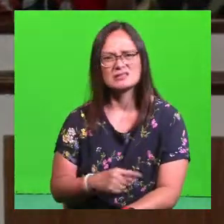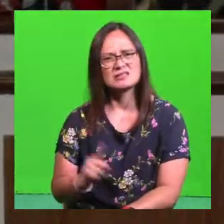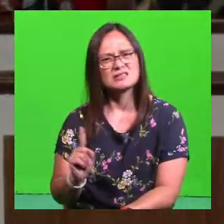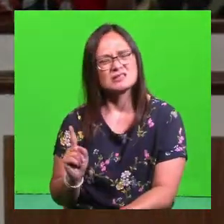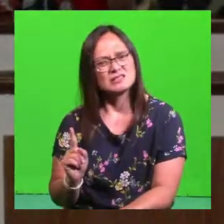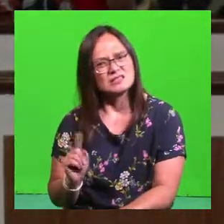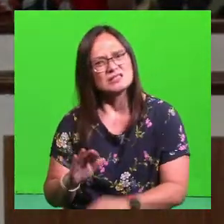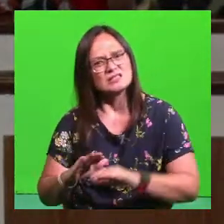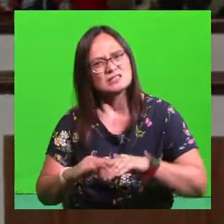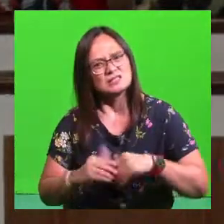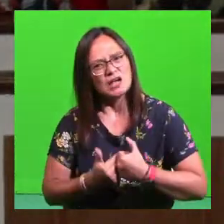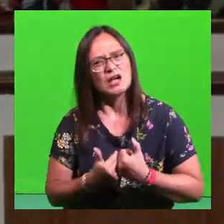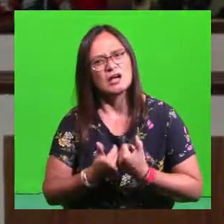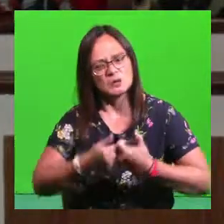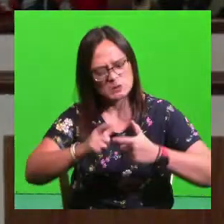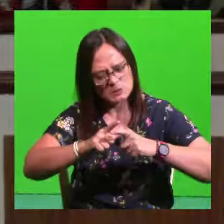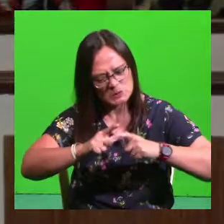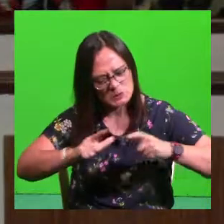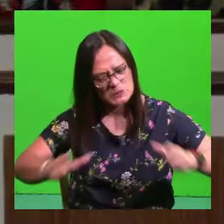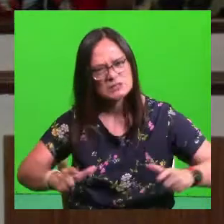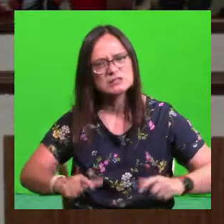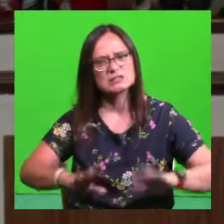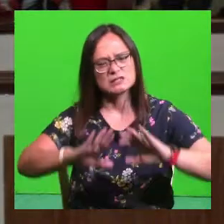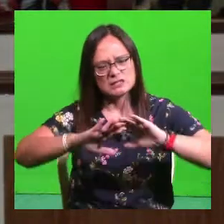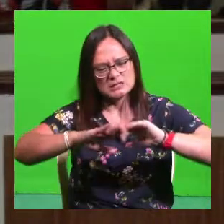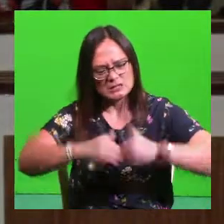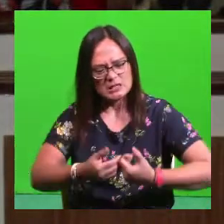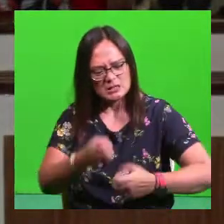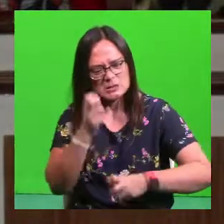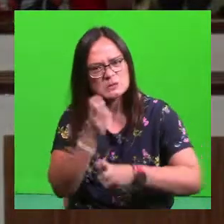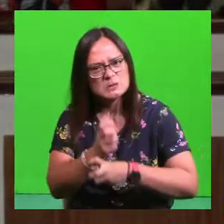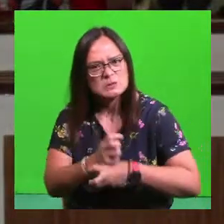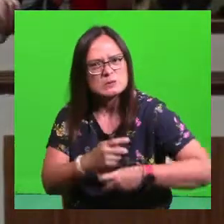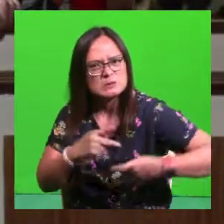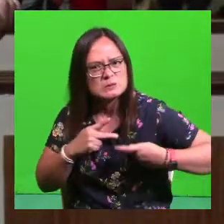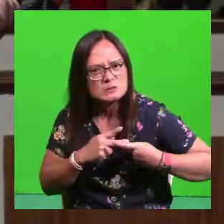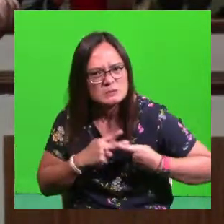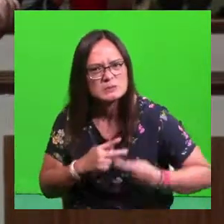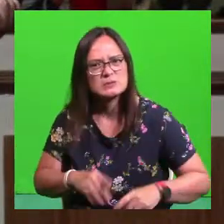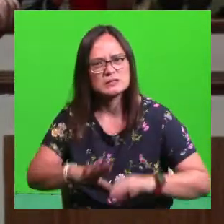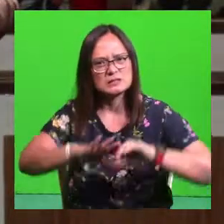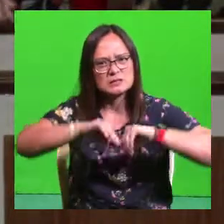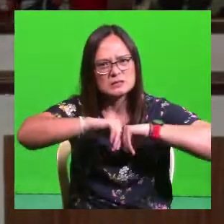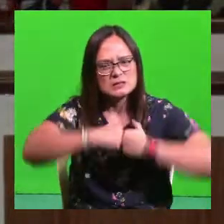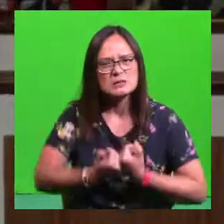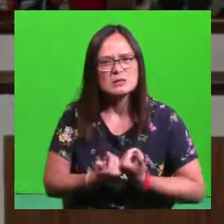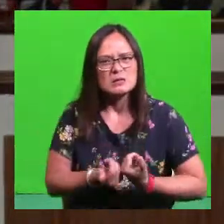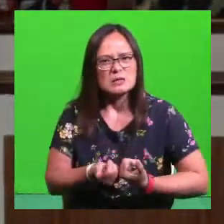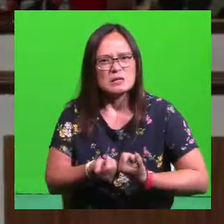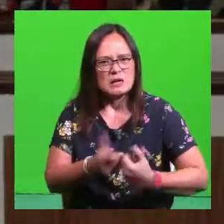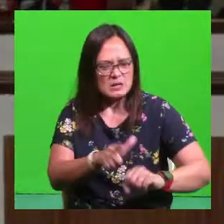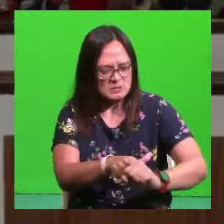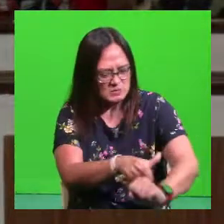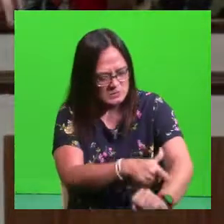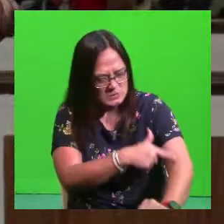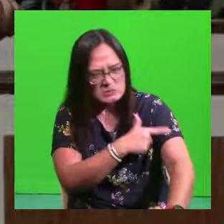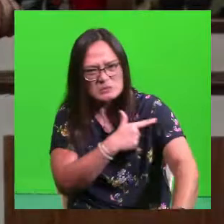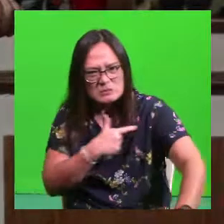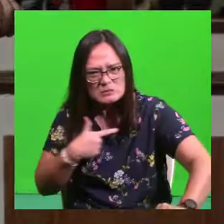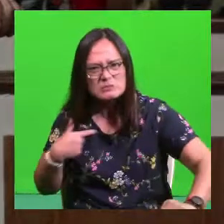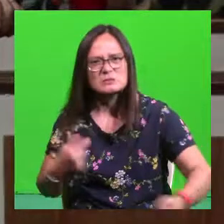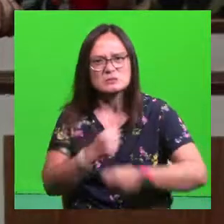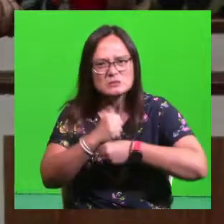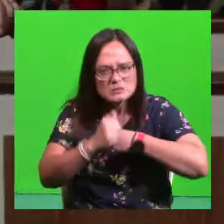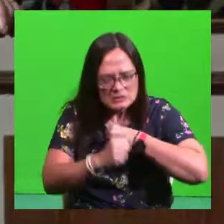Gaano katinding pain? Gaano katindi ang long suffering ng ating Panginoon para sa atin? But yet